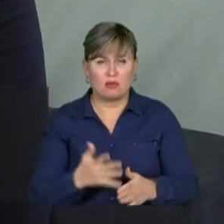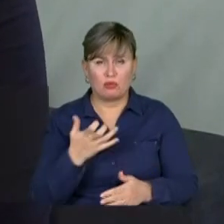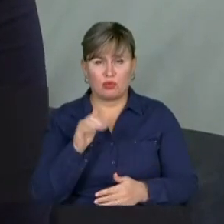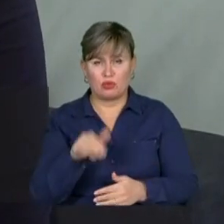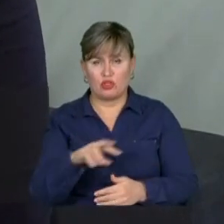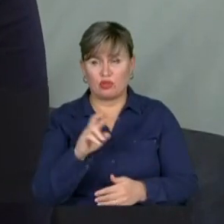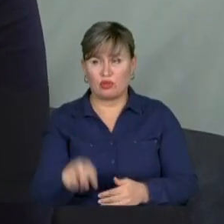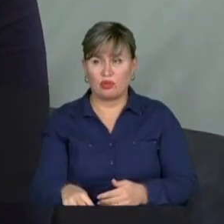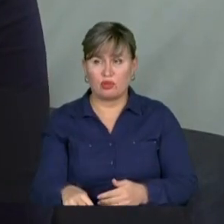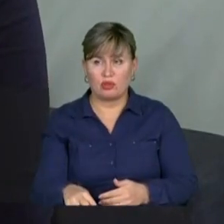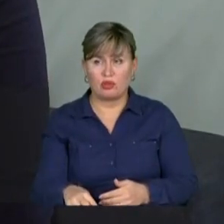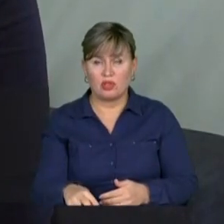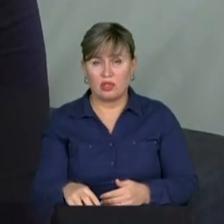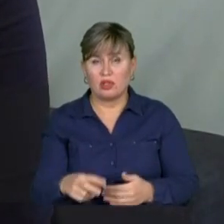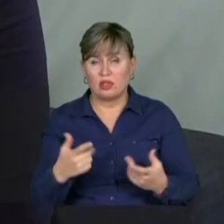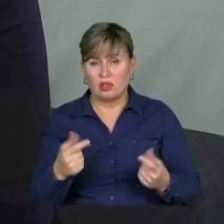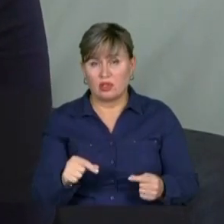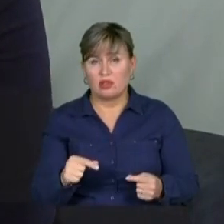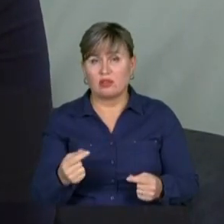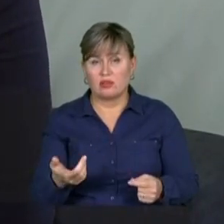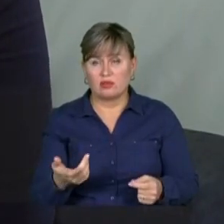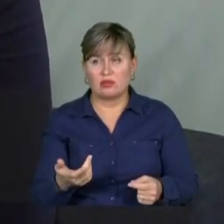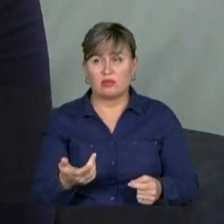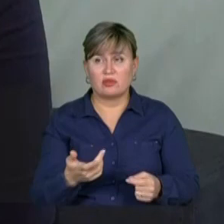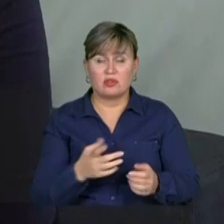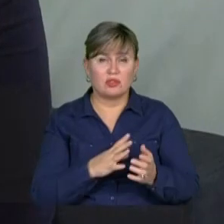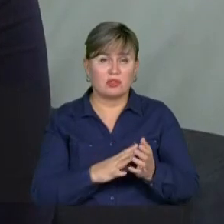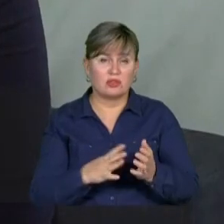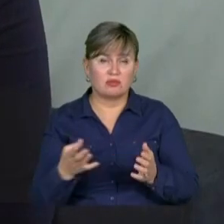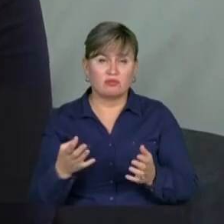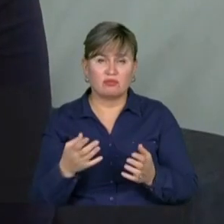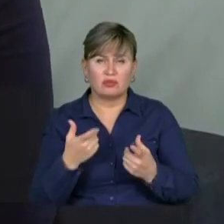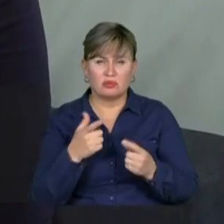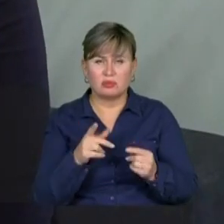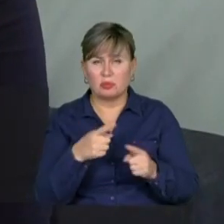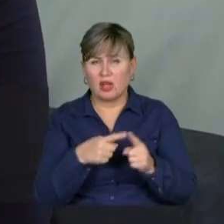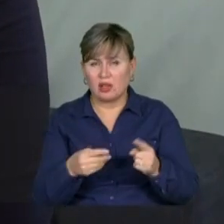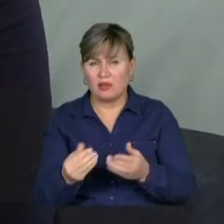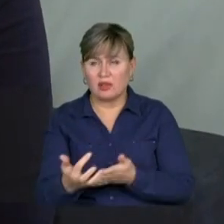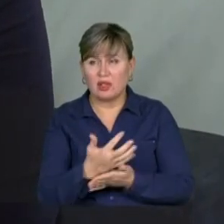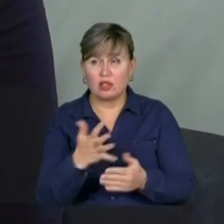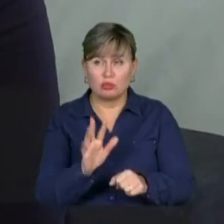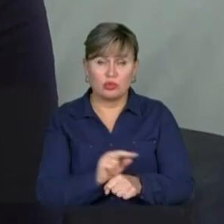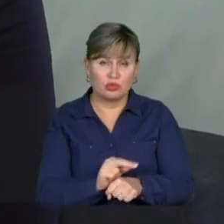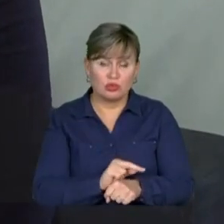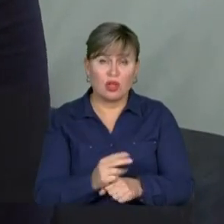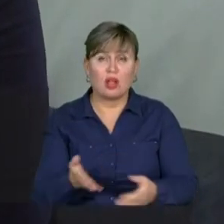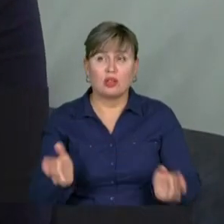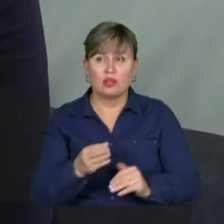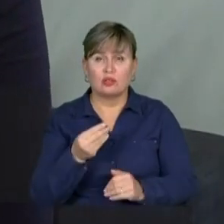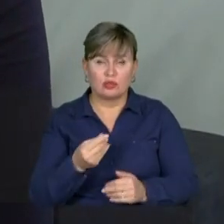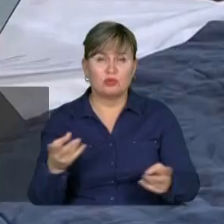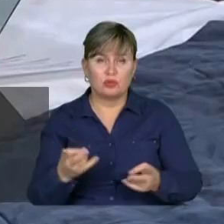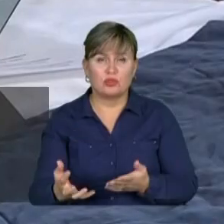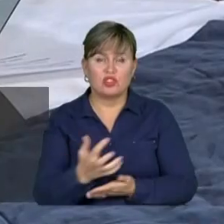будет. Где-то 90 тысяч долларов мы уже собрали. Если будет лечение, то оставшуюся сумму нужно